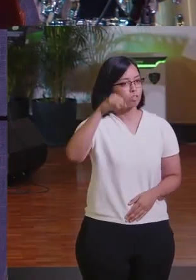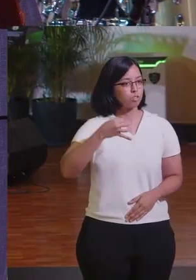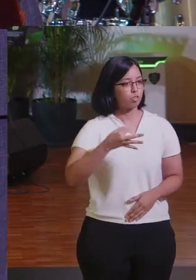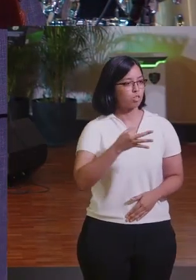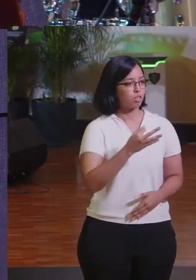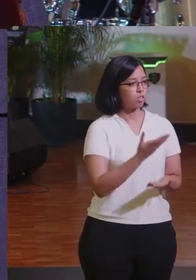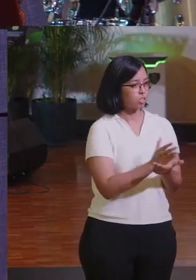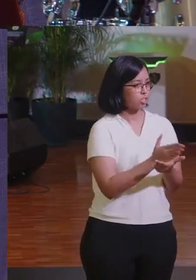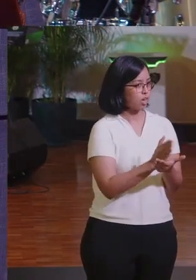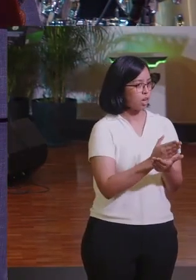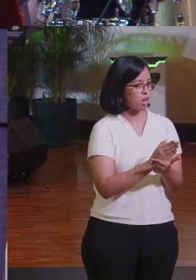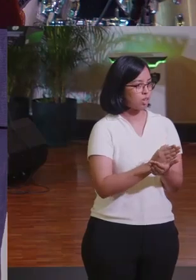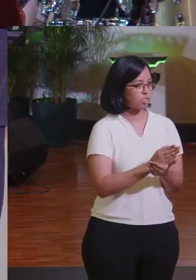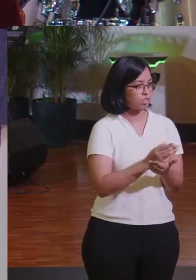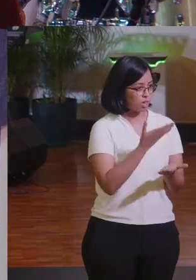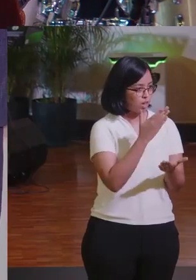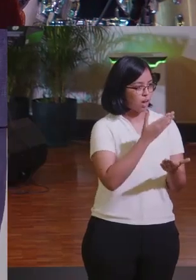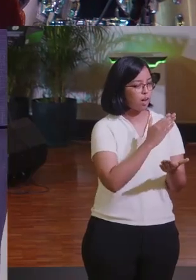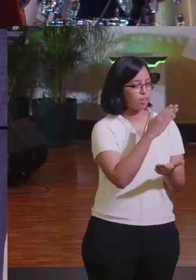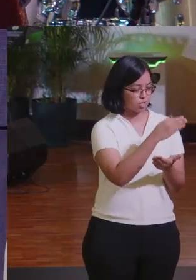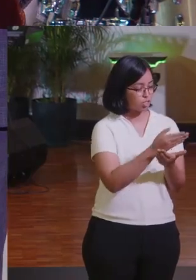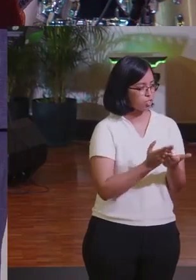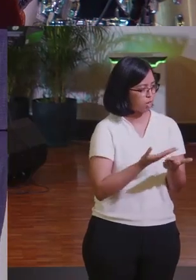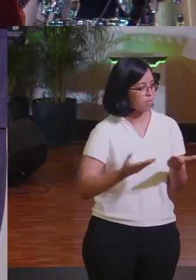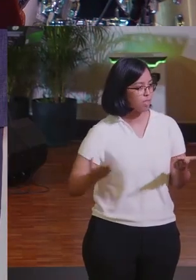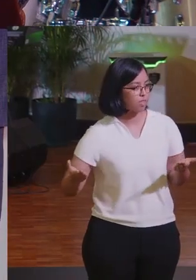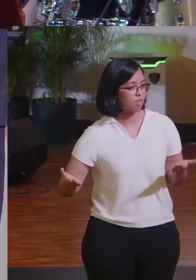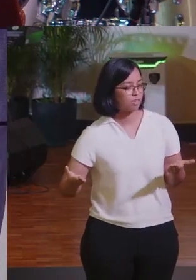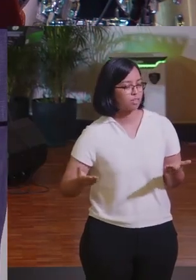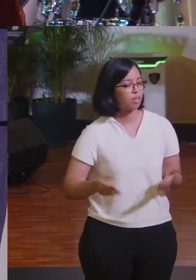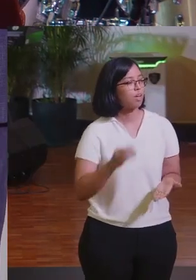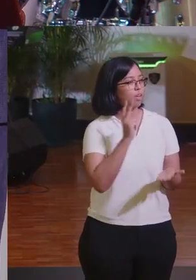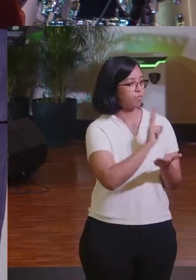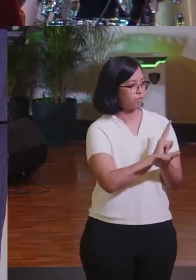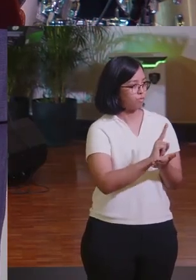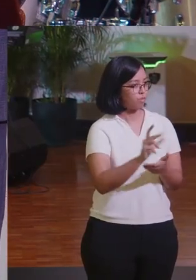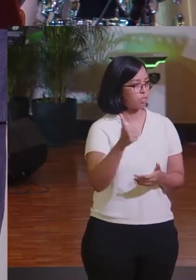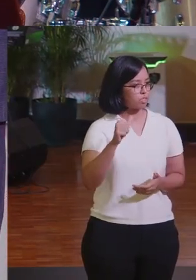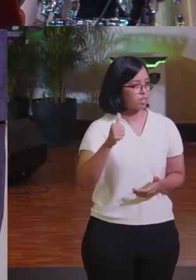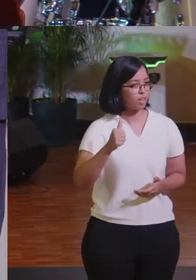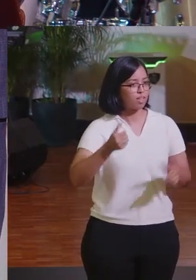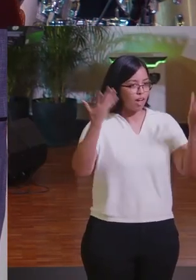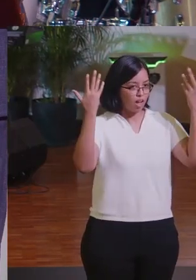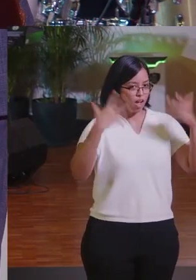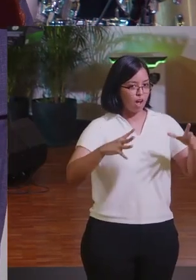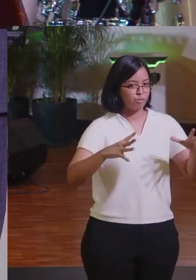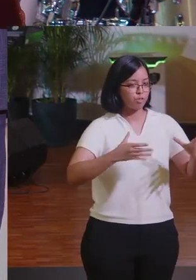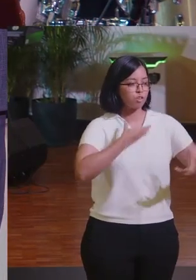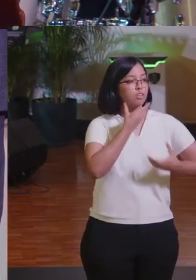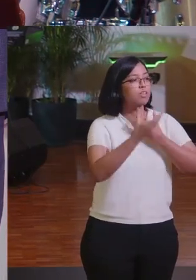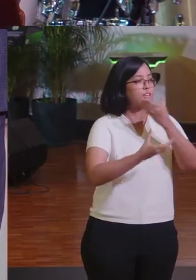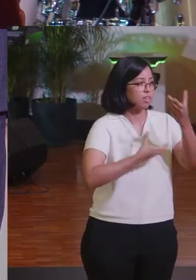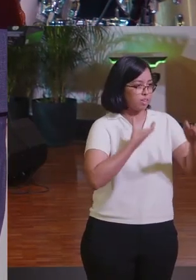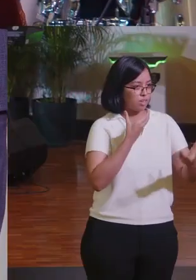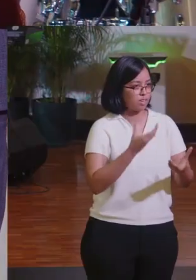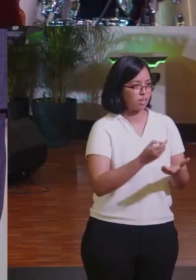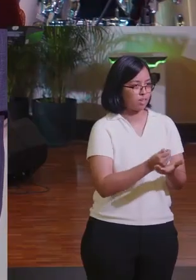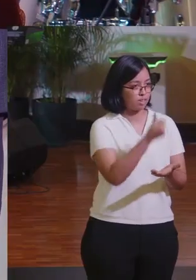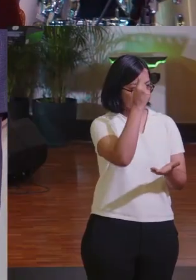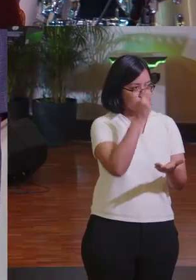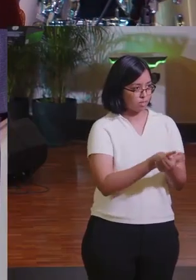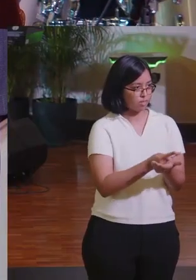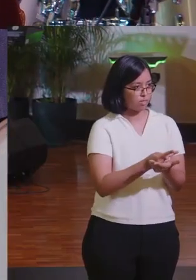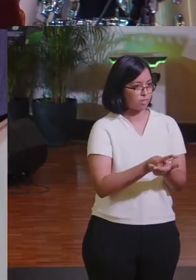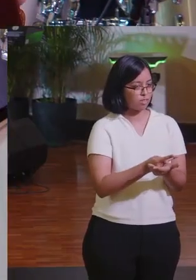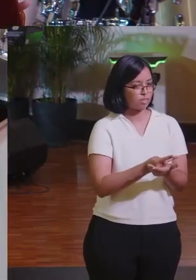verse 10, pagkatapos ng palabunutan, pagharap, pag-amin, may isa pa pong nangyari doon na